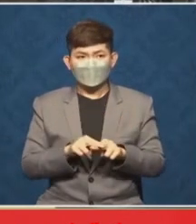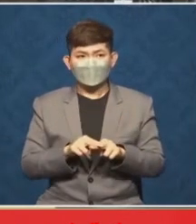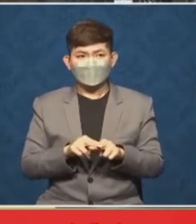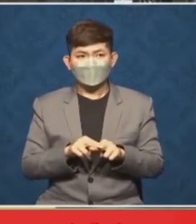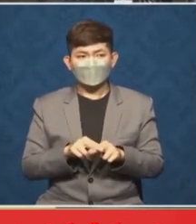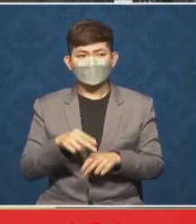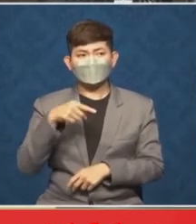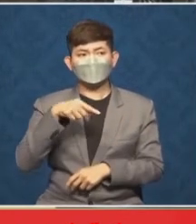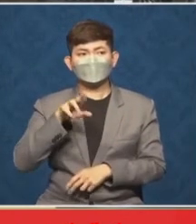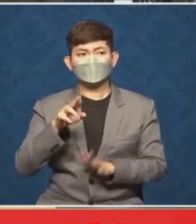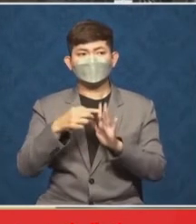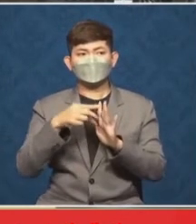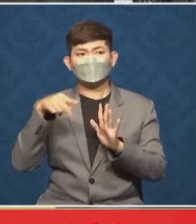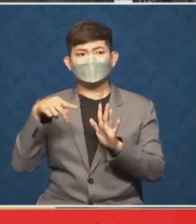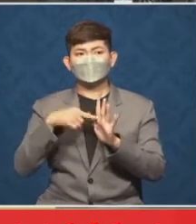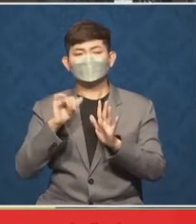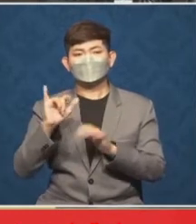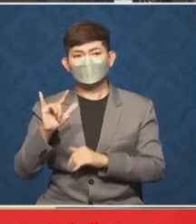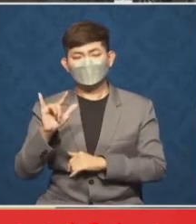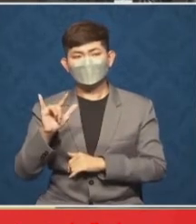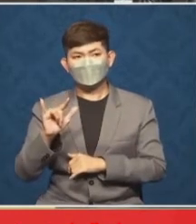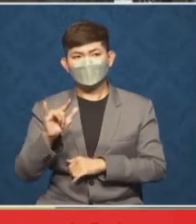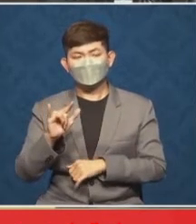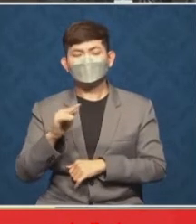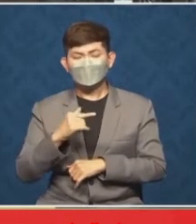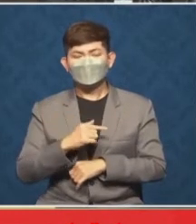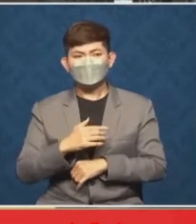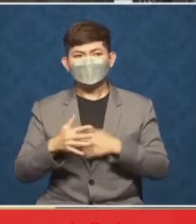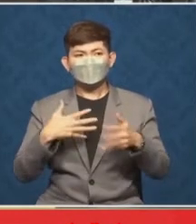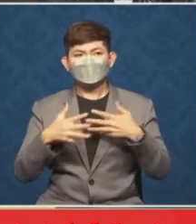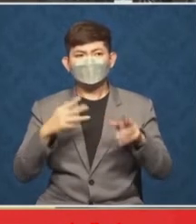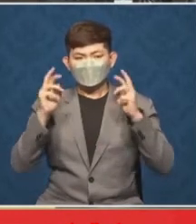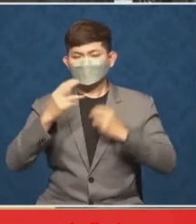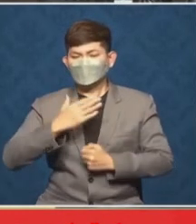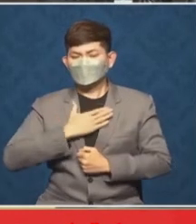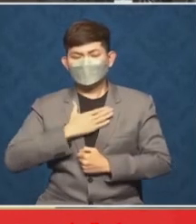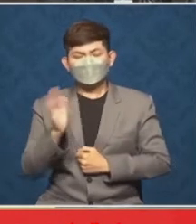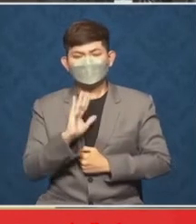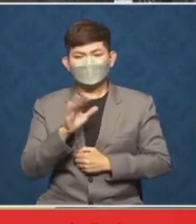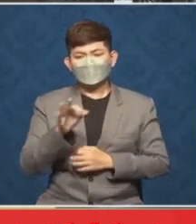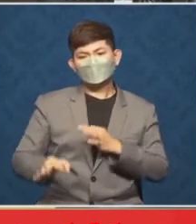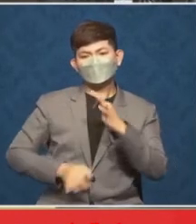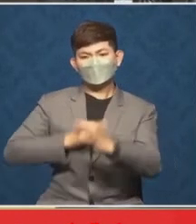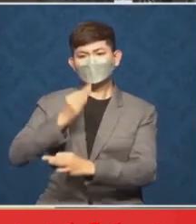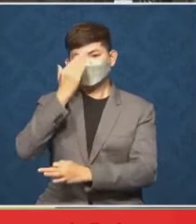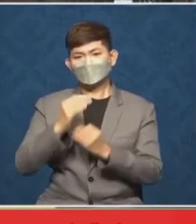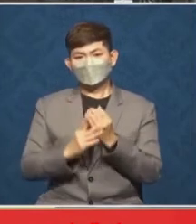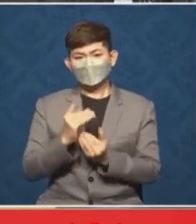พรเพ็ญนะครับท่านยอมเสียสละกระทู้จริงๆอาทิตย์สัปดาห์นี้เนี่ยต้องเป็นของท่าน